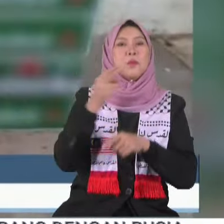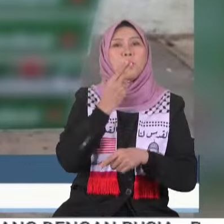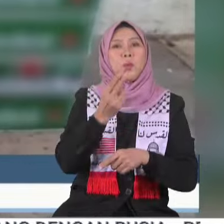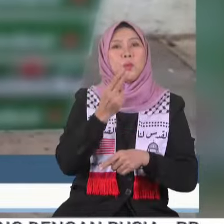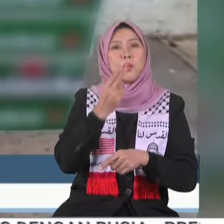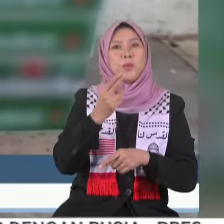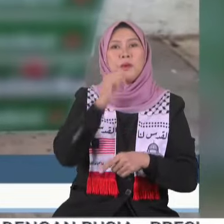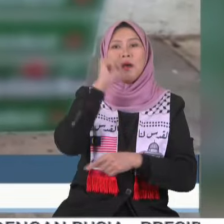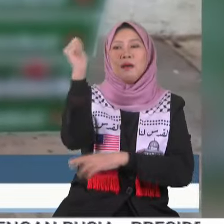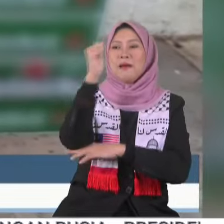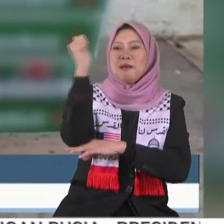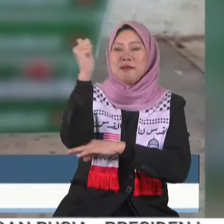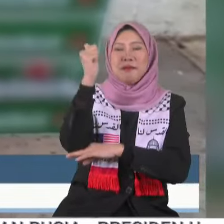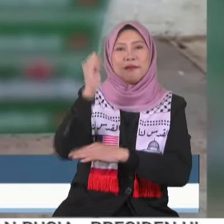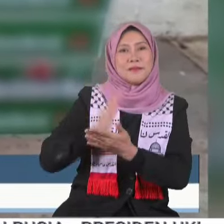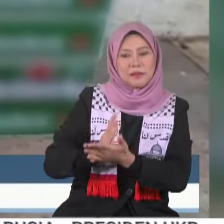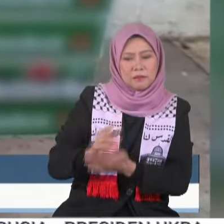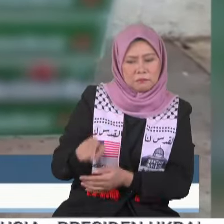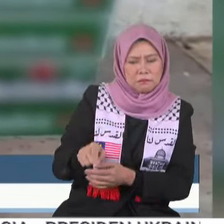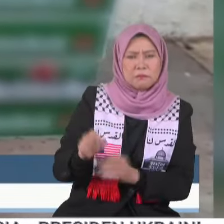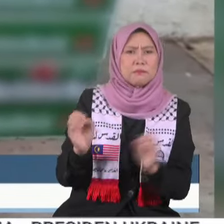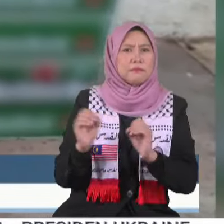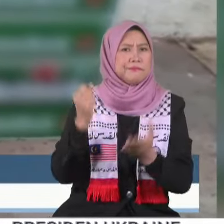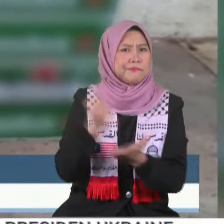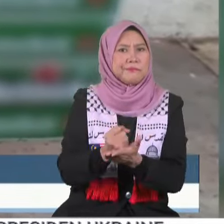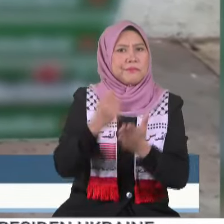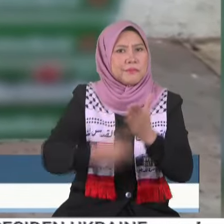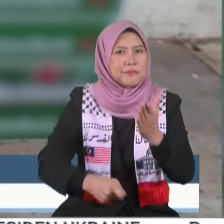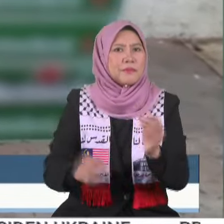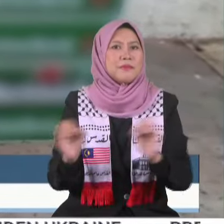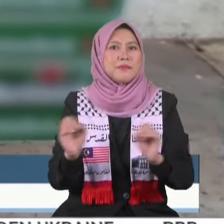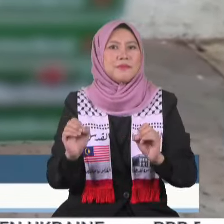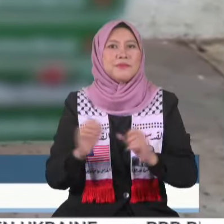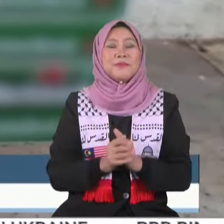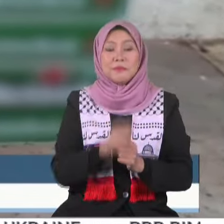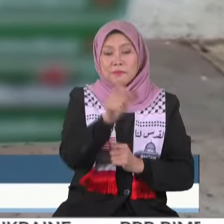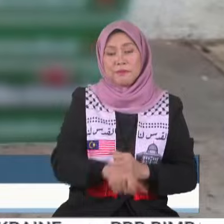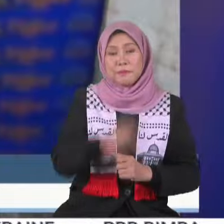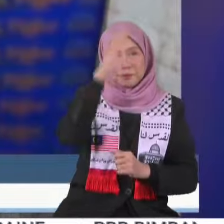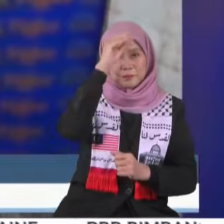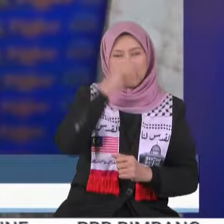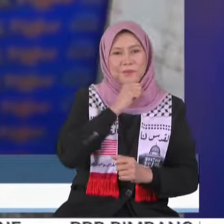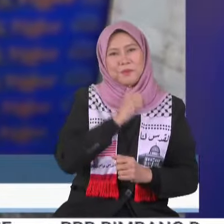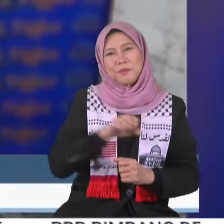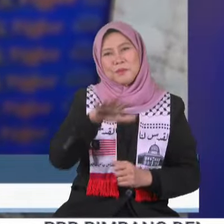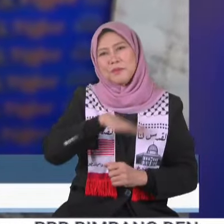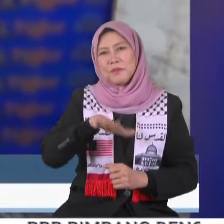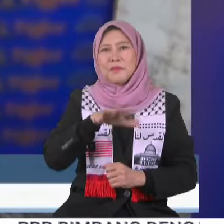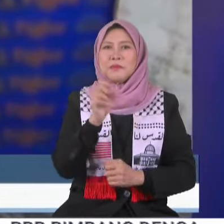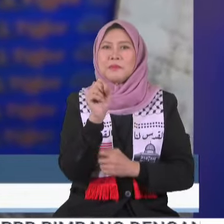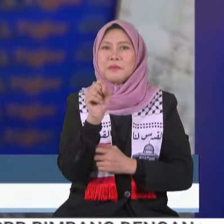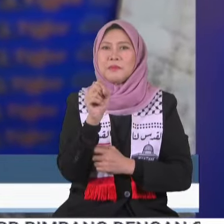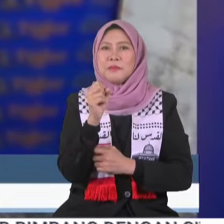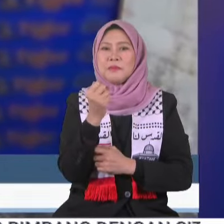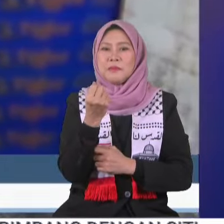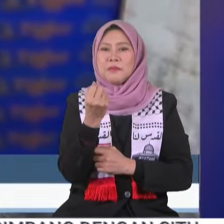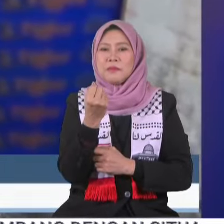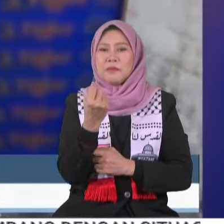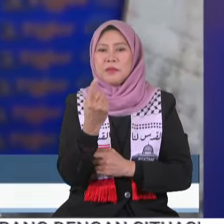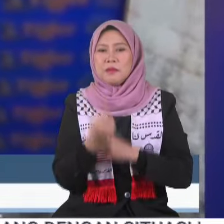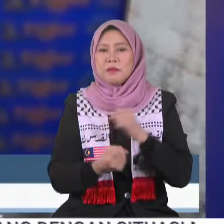rokok dan minuman keras yang disyaki barang tidak berkastam. Seorang lelaki warga tempatan berusia dalam lingkungan 19 tahun mengaku